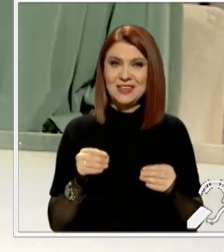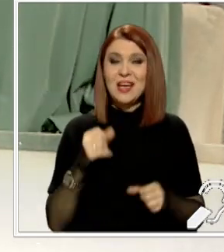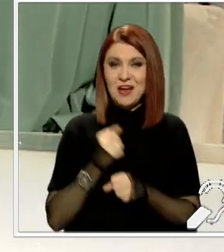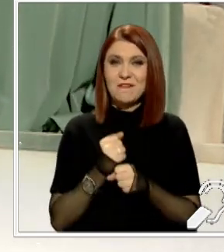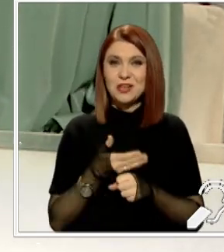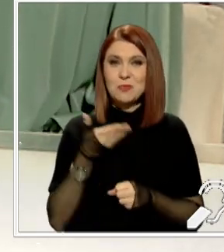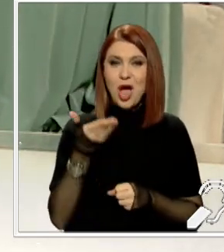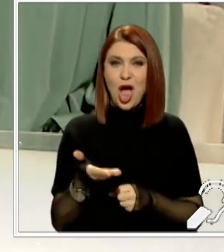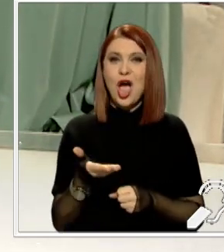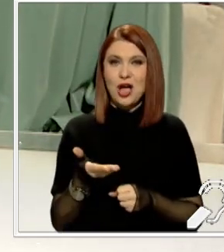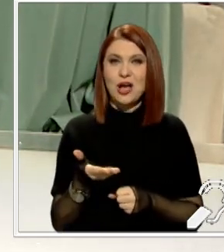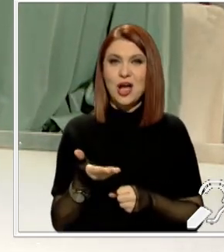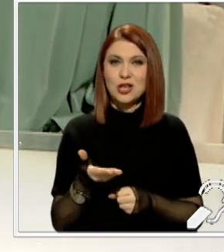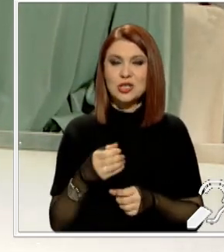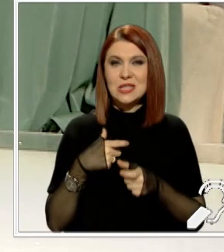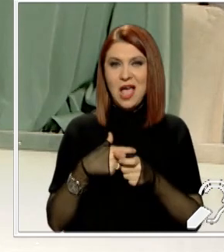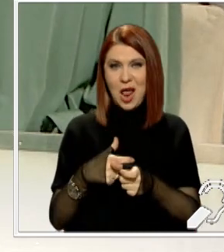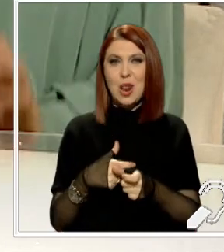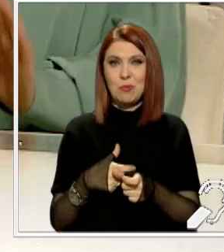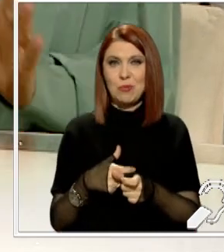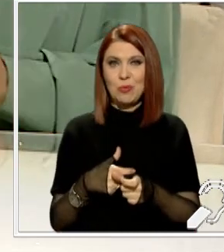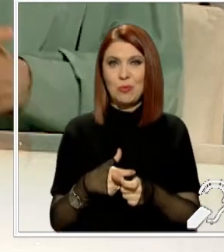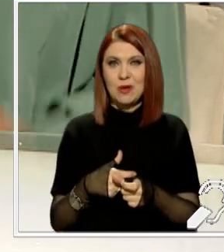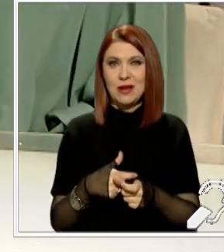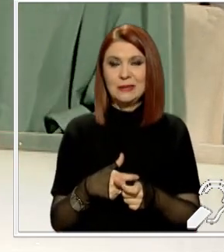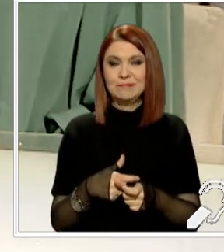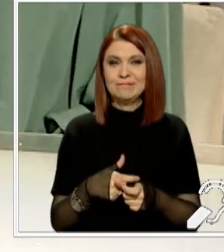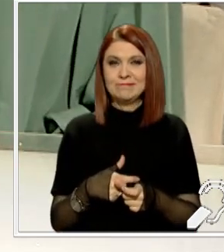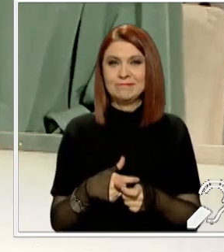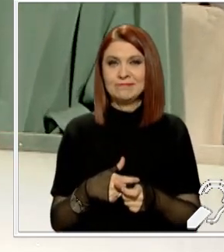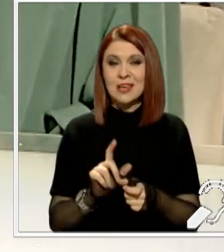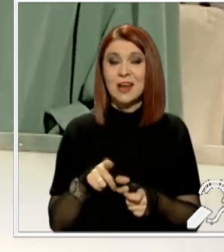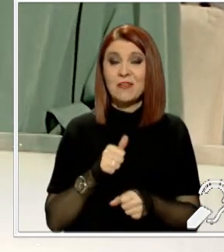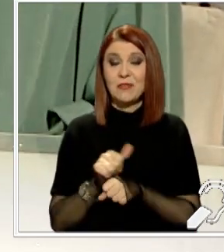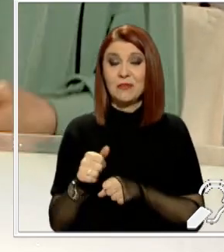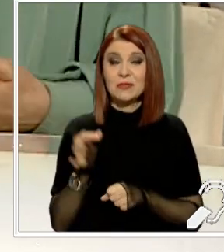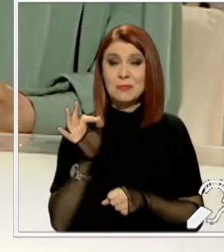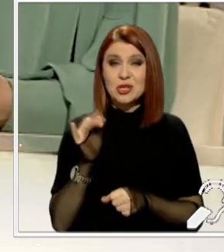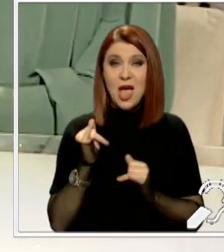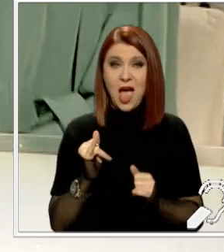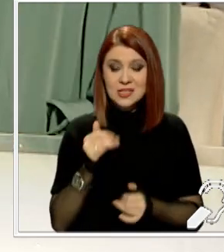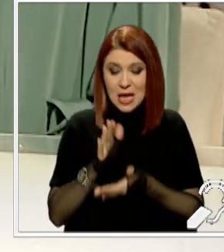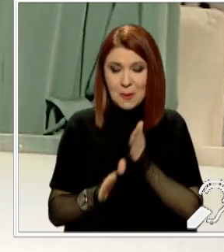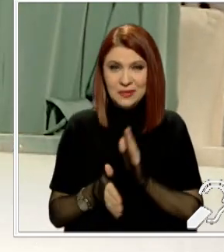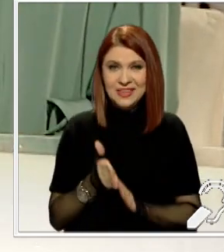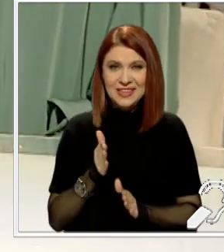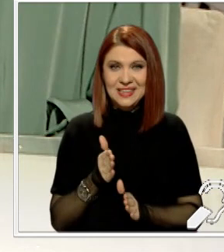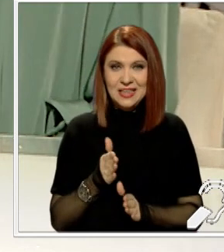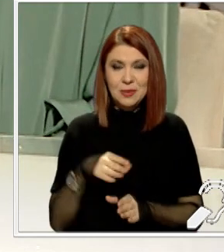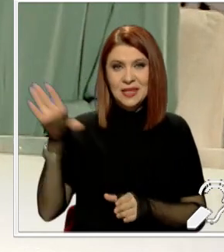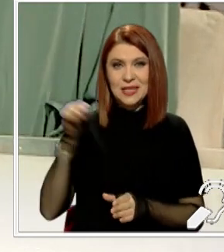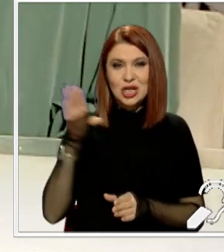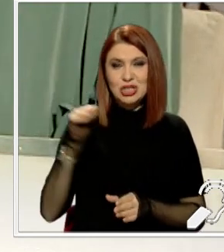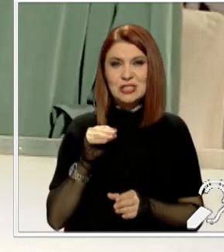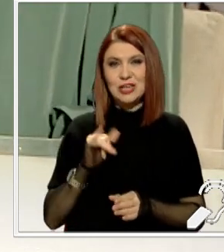realizăm acest album, care chiar va fi foarte deosebit. Astăzi am terminat